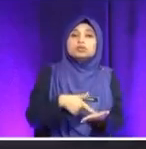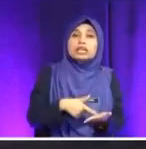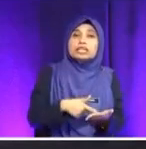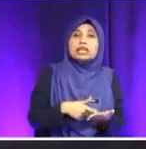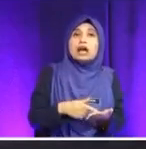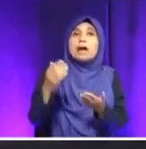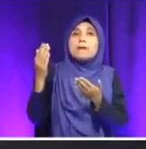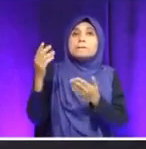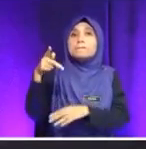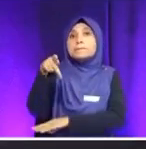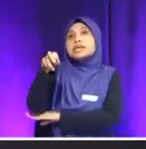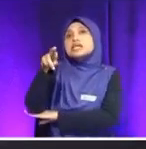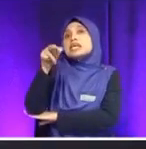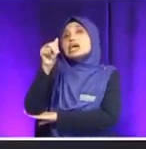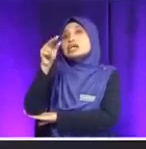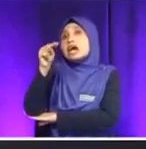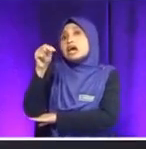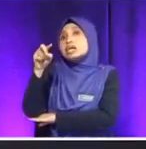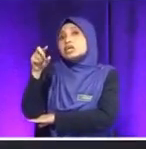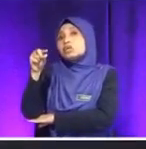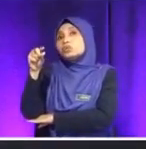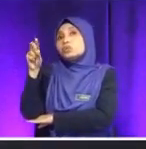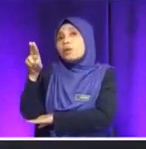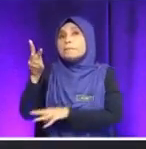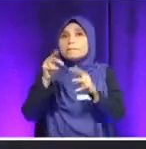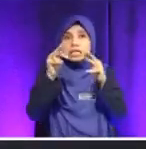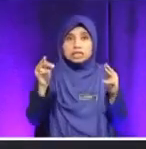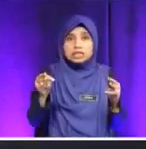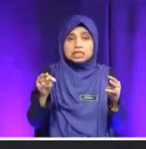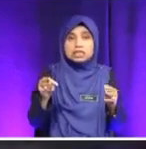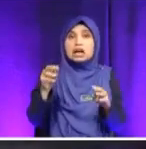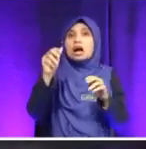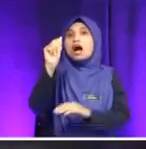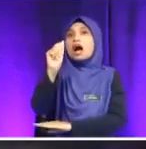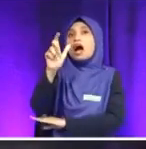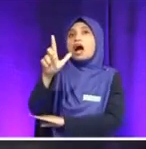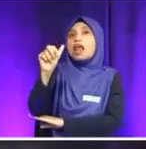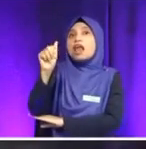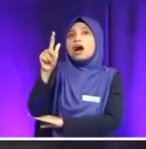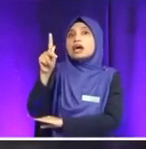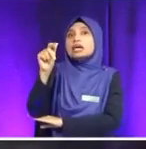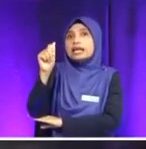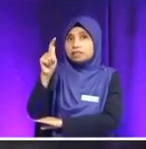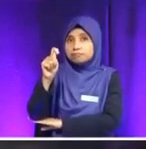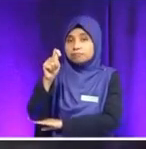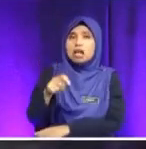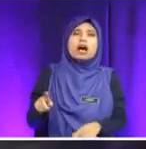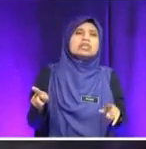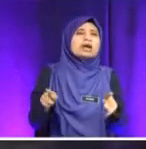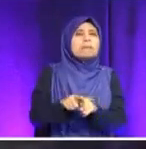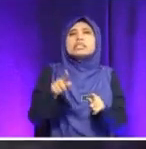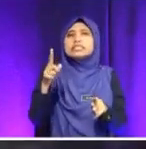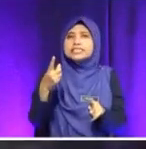meja ala kad, kan? Okey, cikgu. Okey. Untuk peranggu meja ala kad sebenarnya lebih kurang susunan yang sama. Baik,